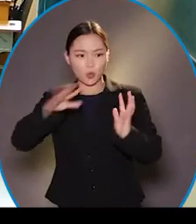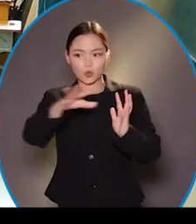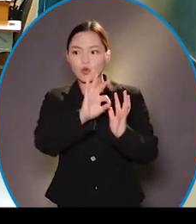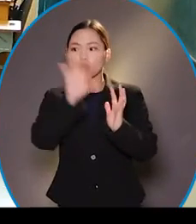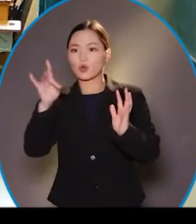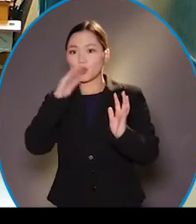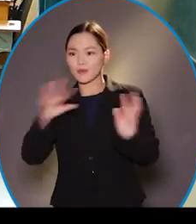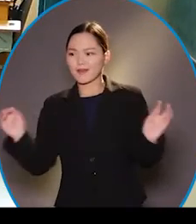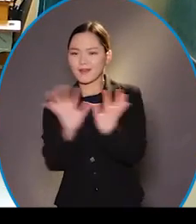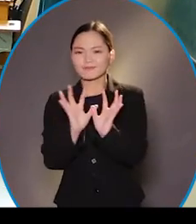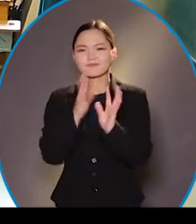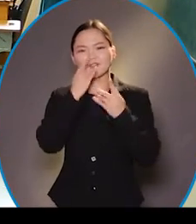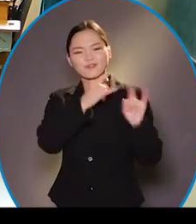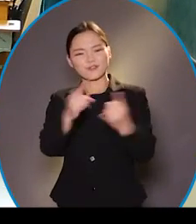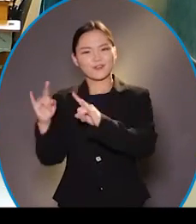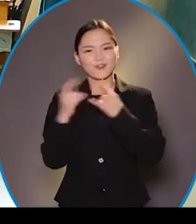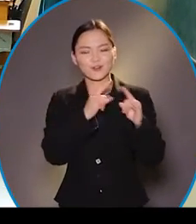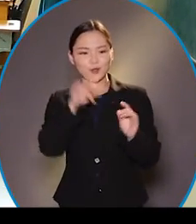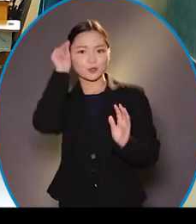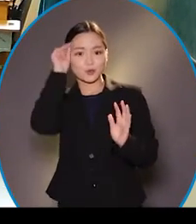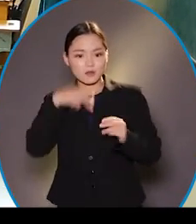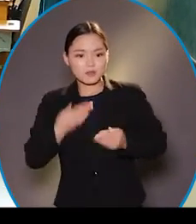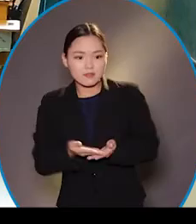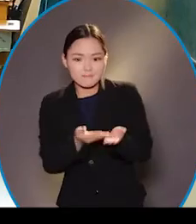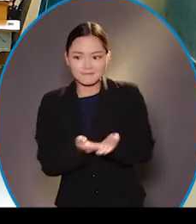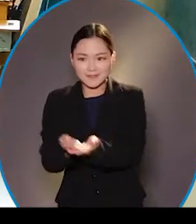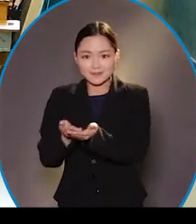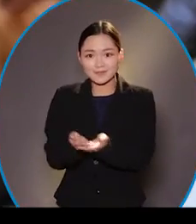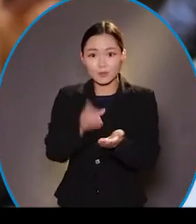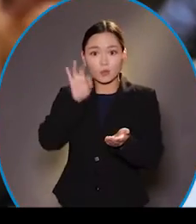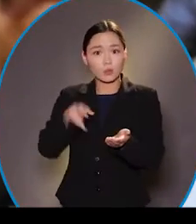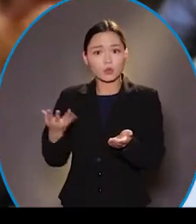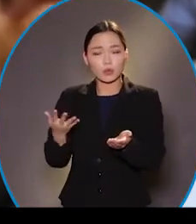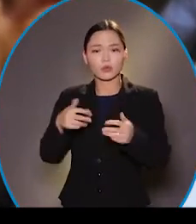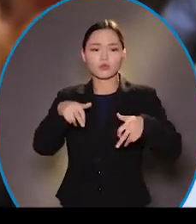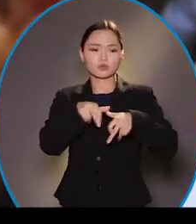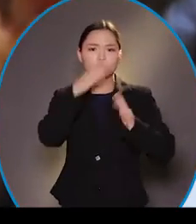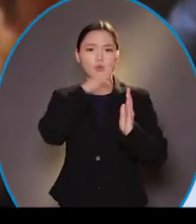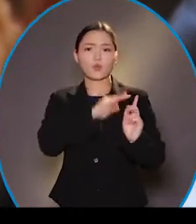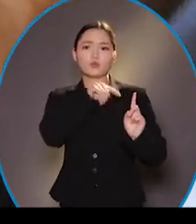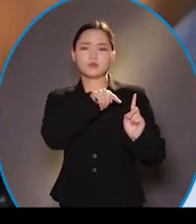хүүхдүүдтэй хамт тоглох, сурахт нь дэмжлэг үзүүлснээр хөгжлийн бэрхшээлтэй